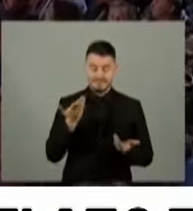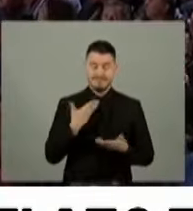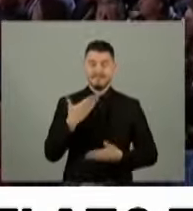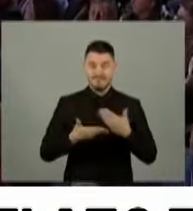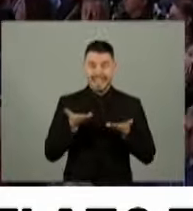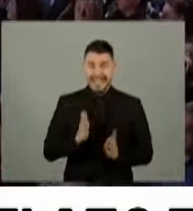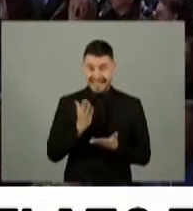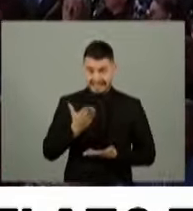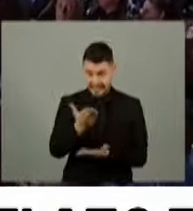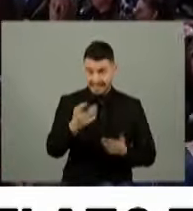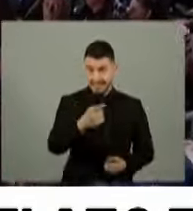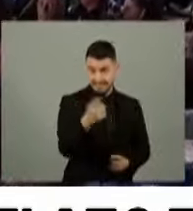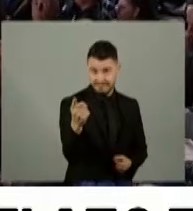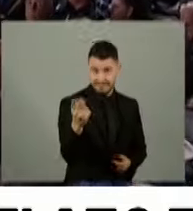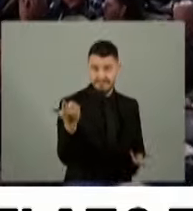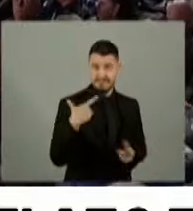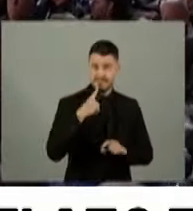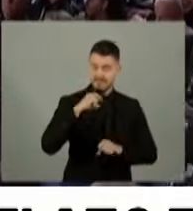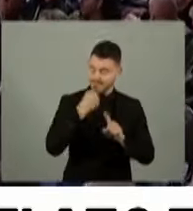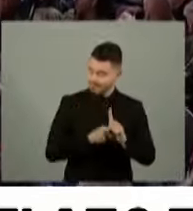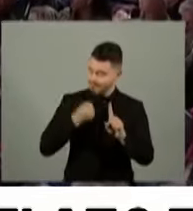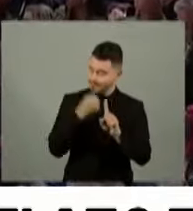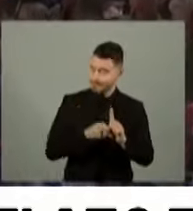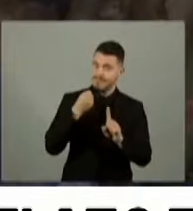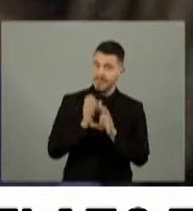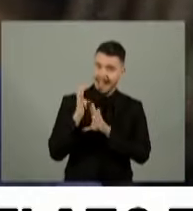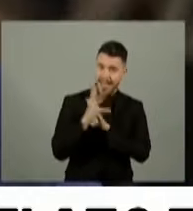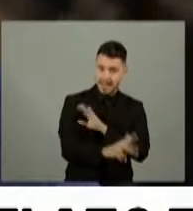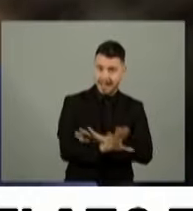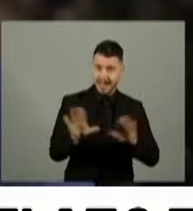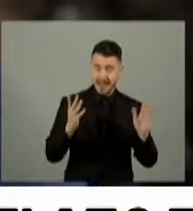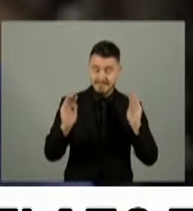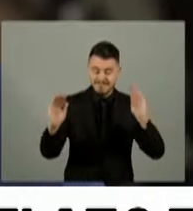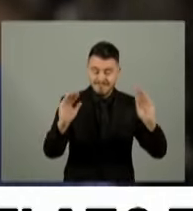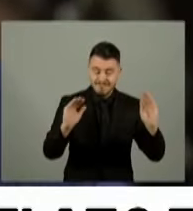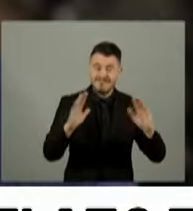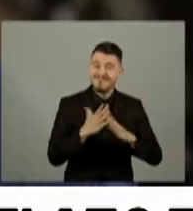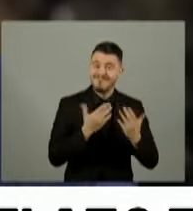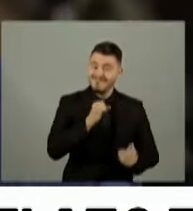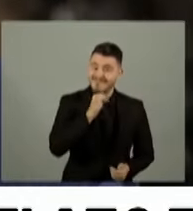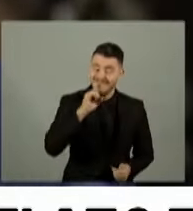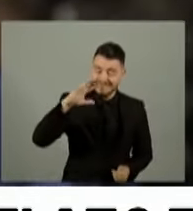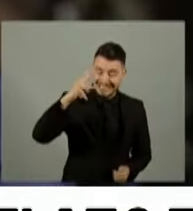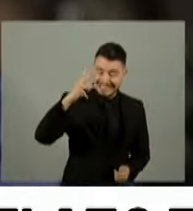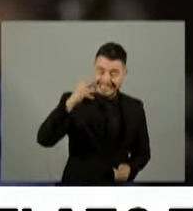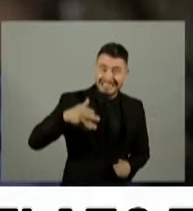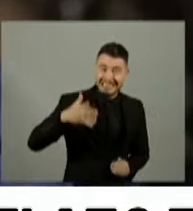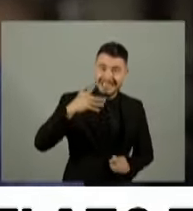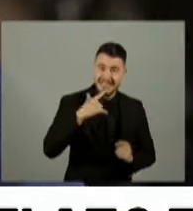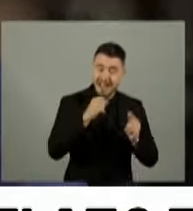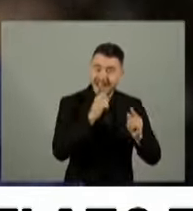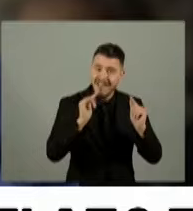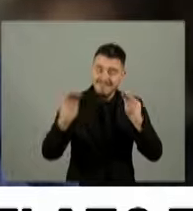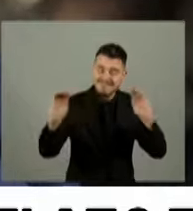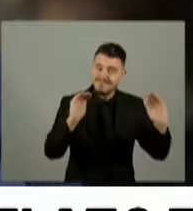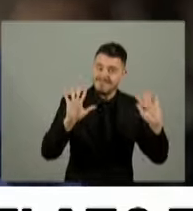στις έρευνες νόμης και φαίνεται ότι θα είναι τρίτος και σε ευρωεκλογές. Αναγκάστηκε από τη στιγμή που αμφισβητείται μια ηγεσία, πετάει το